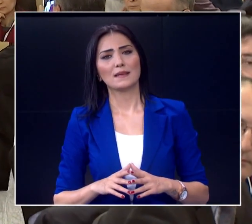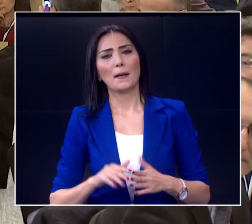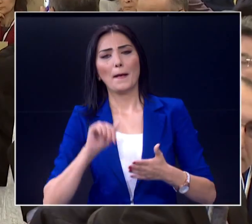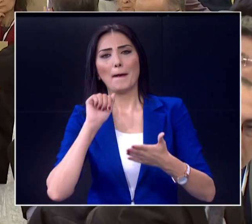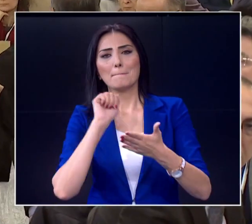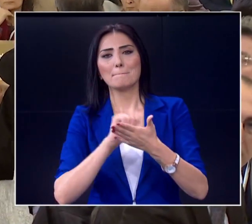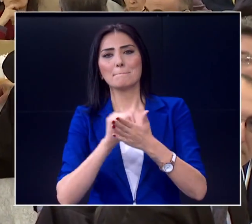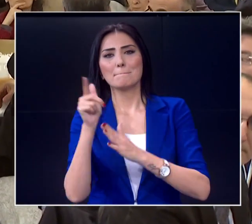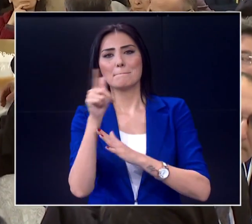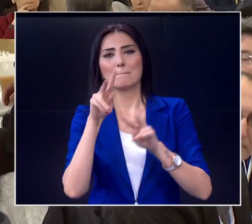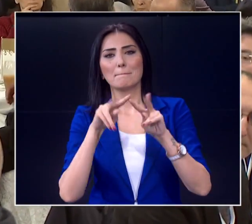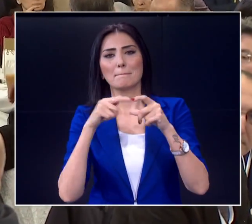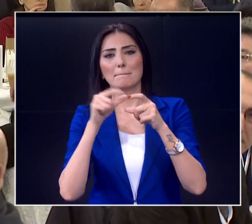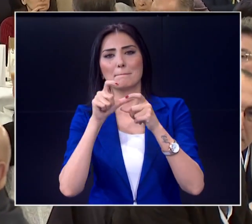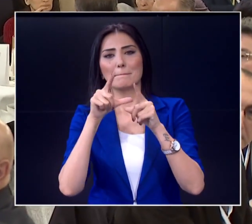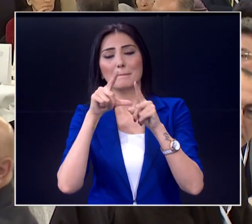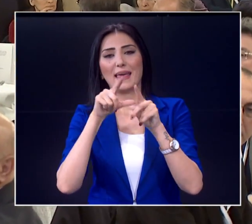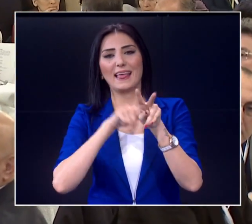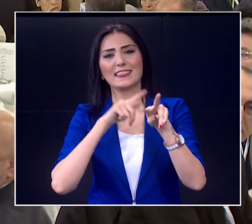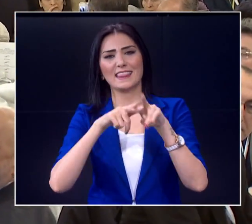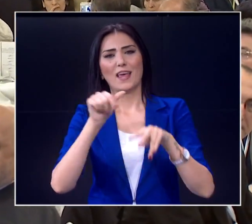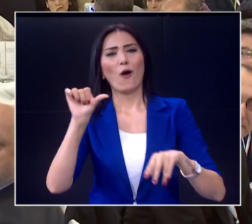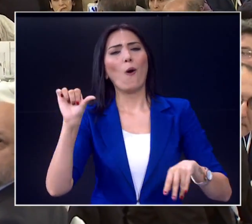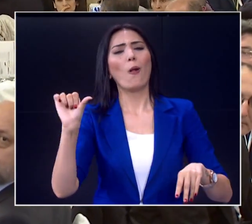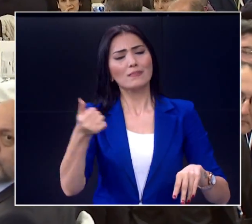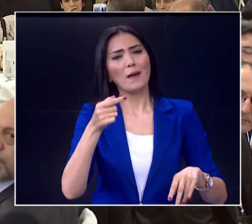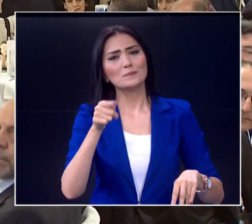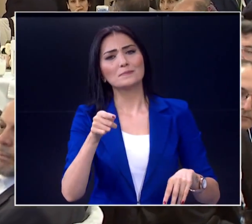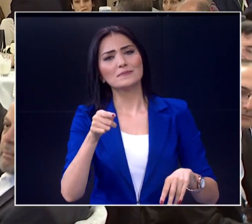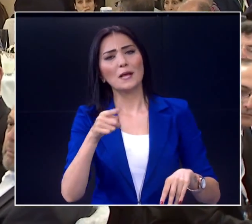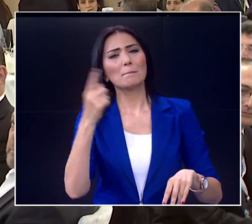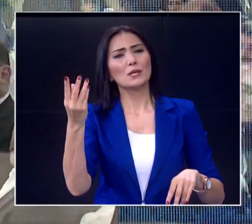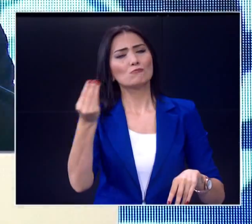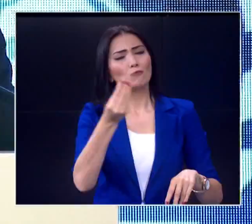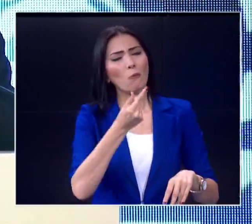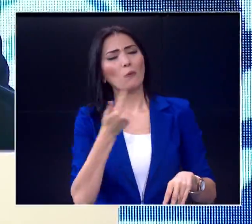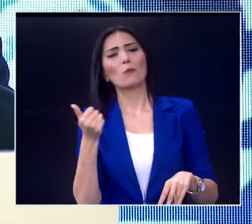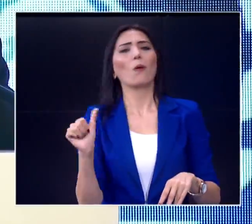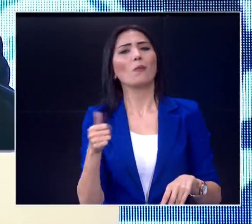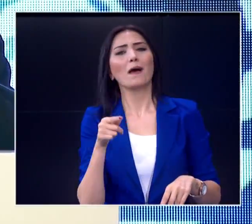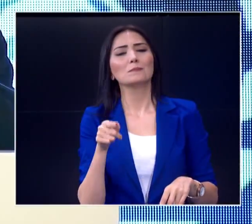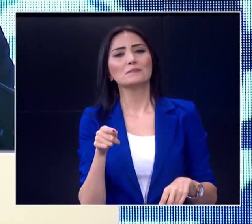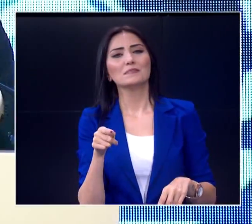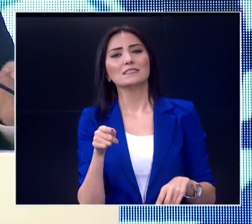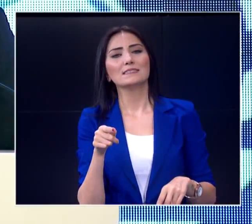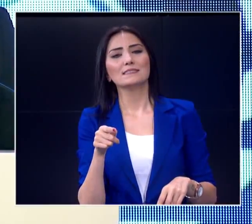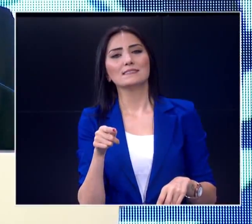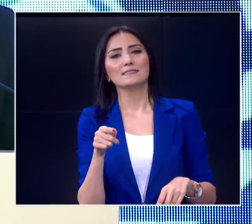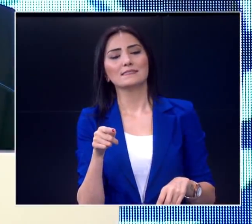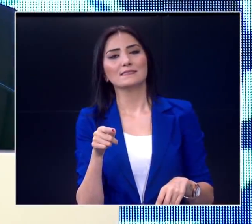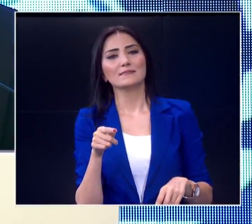medya önemli. Yani vazgeçilmez birçok yönden. Yani